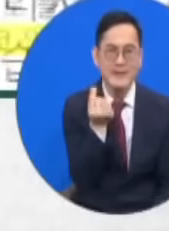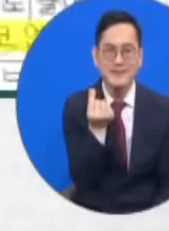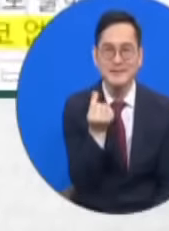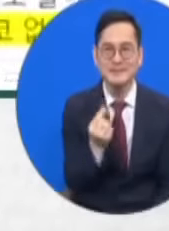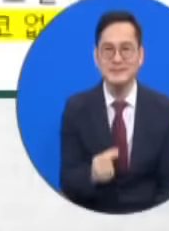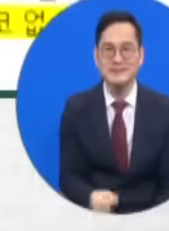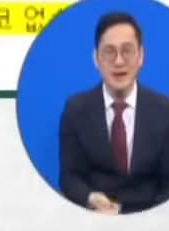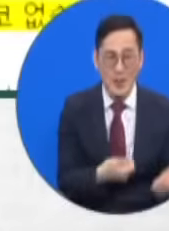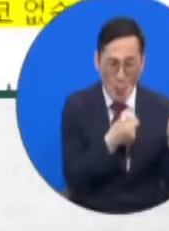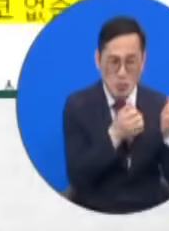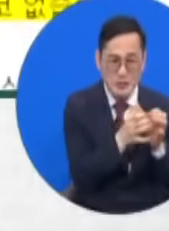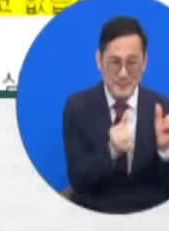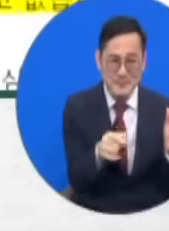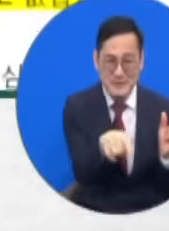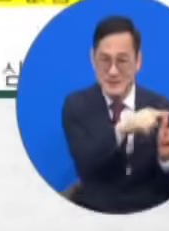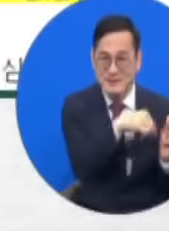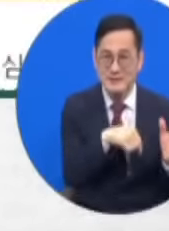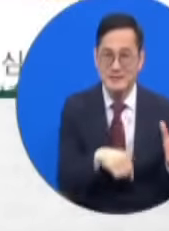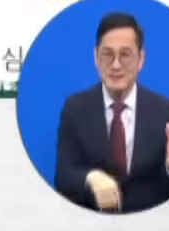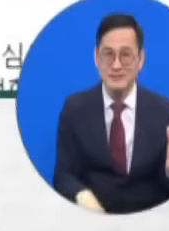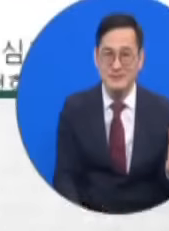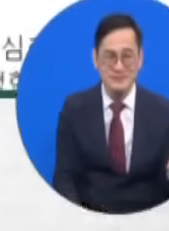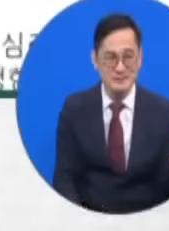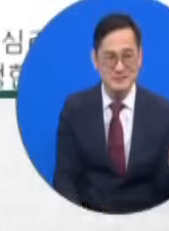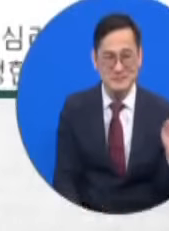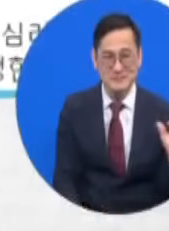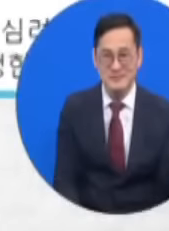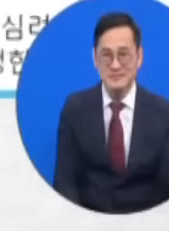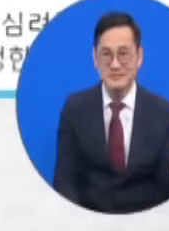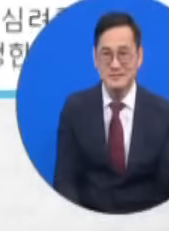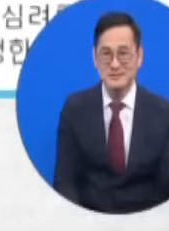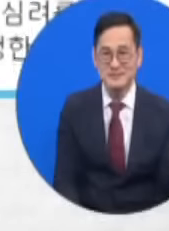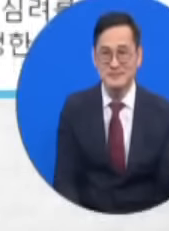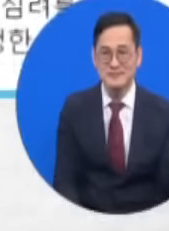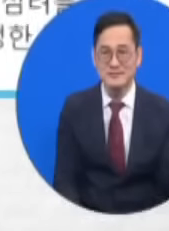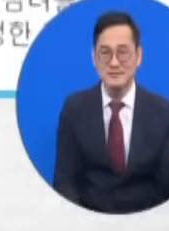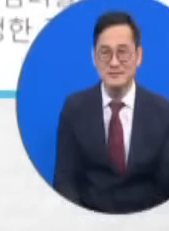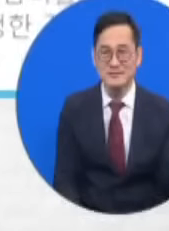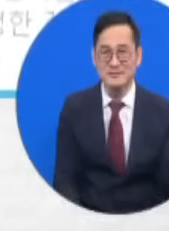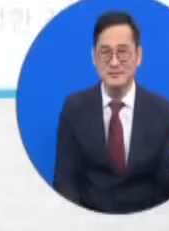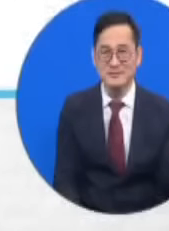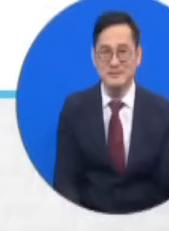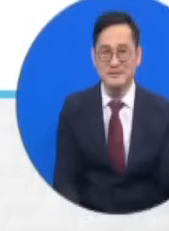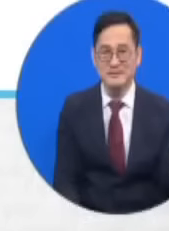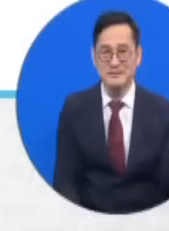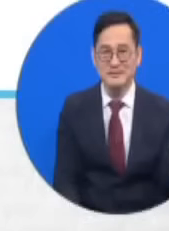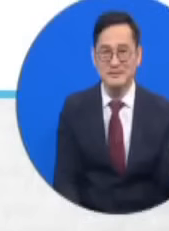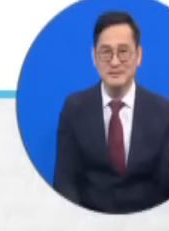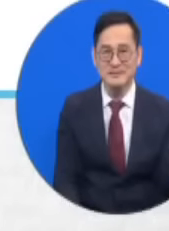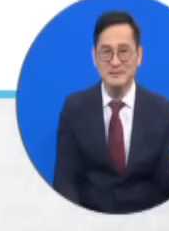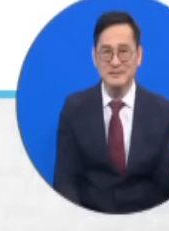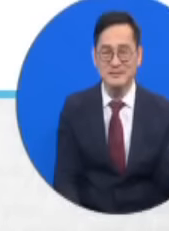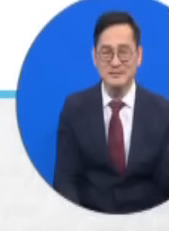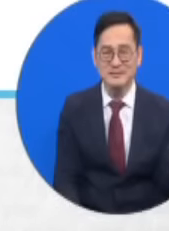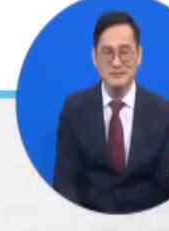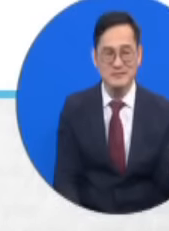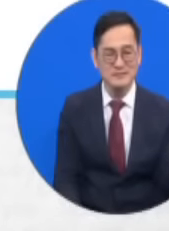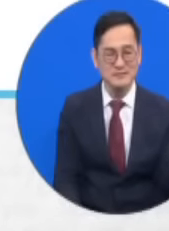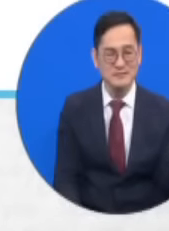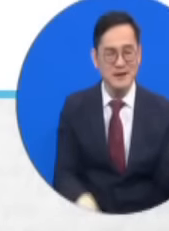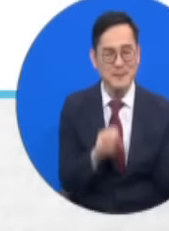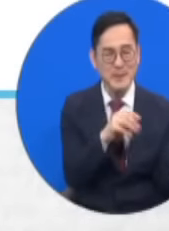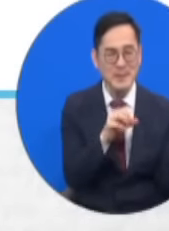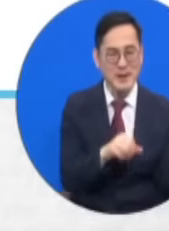약간 보수층들, 약간 강성 보수층들이 있었던 모양이에요. 아, 그래도 부적절하죠. 아니, 그러니까 아주 부적절한데 네. 이제 본인을 안 들릴 것이라고 한 것 같아요.